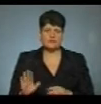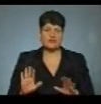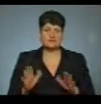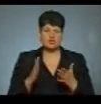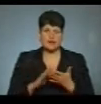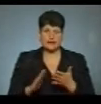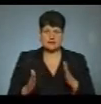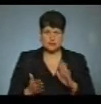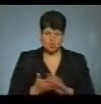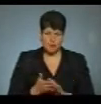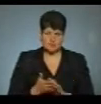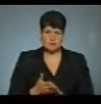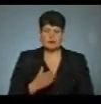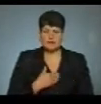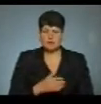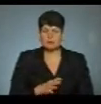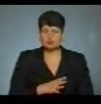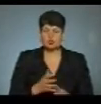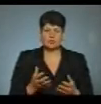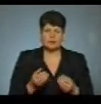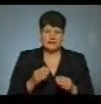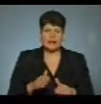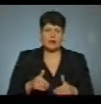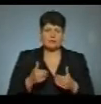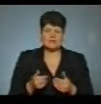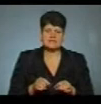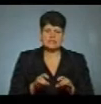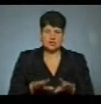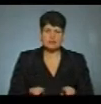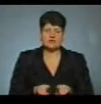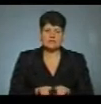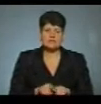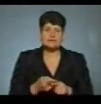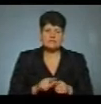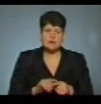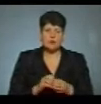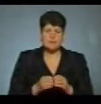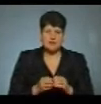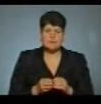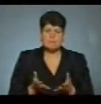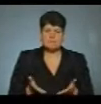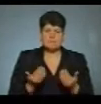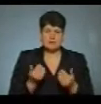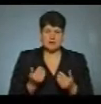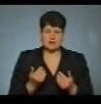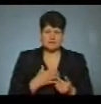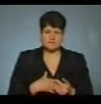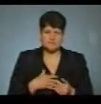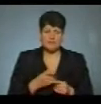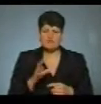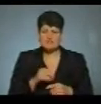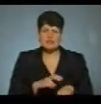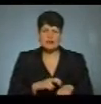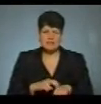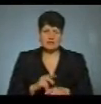надзвичайної ситуації. Так? Нами було прийнято рекомендаційне рішення, а також ця проблема гостро піднімається весь час, нами обговорюється. Всі лікарі, які